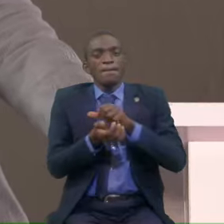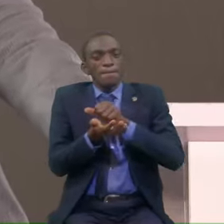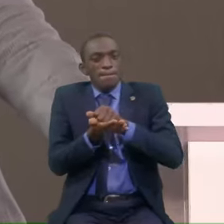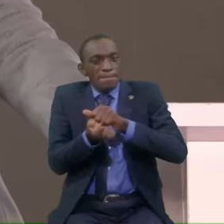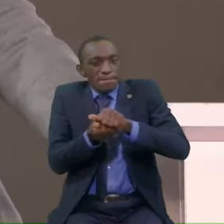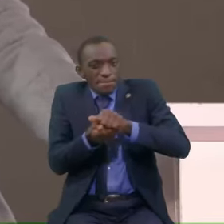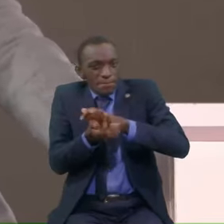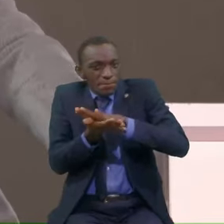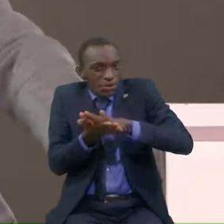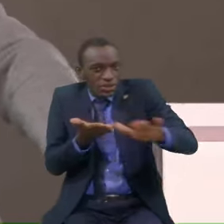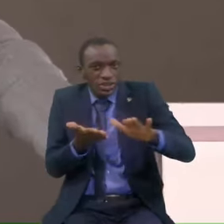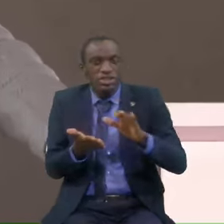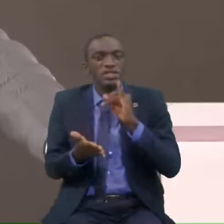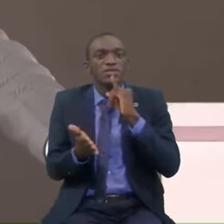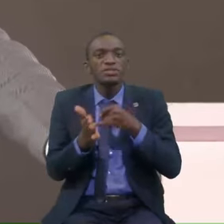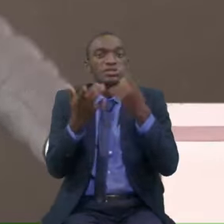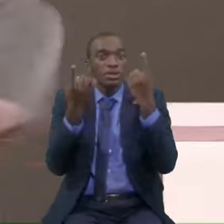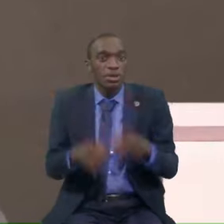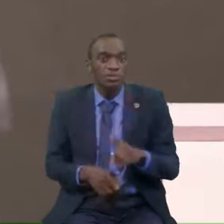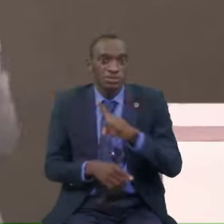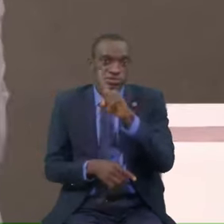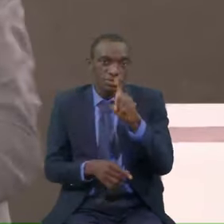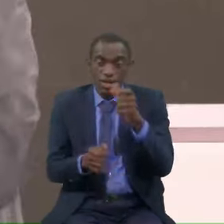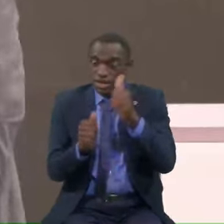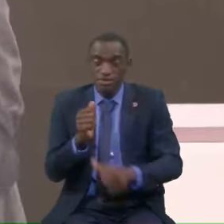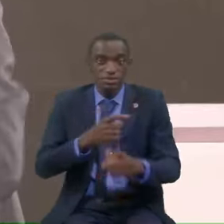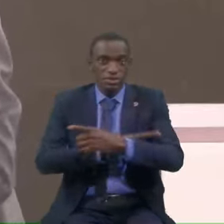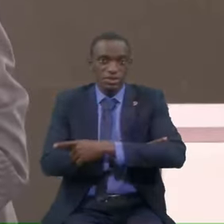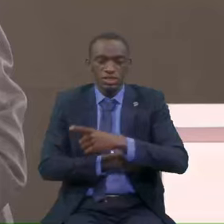est-ce que la purge se fait chaque jour?